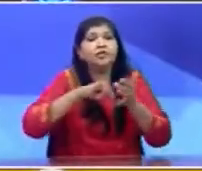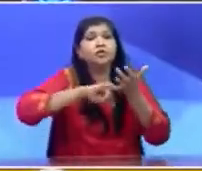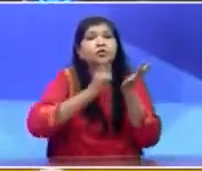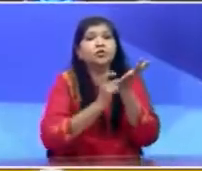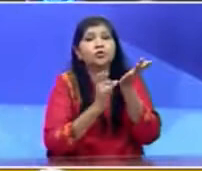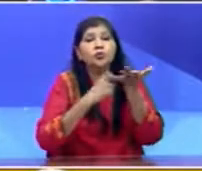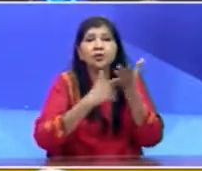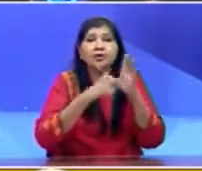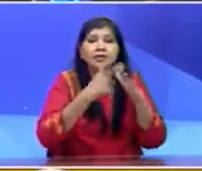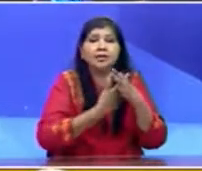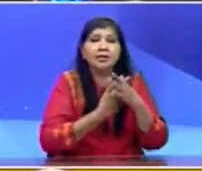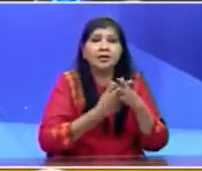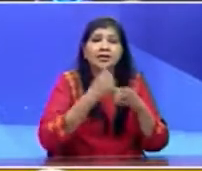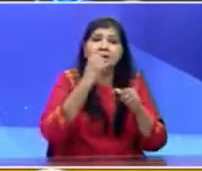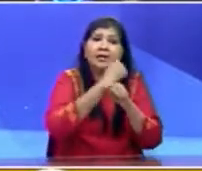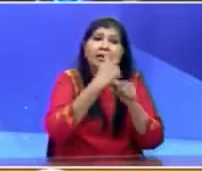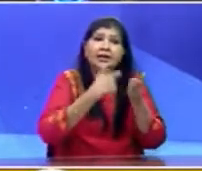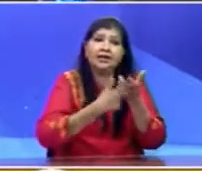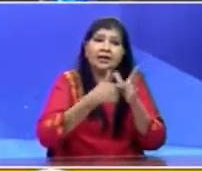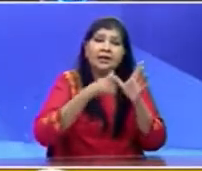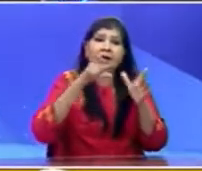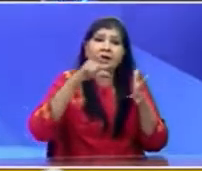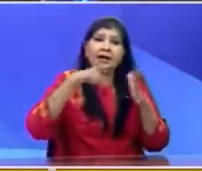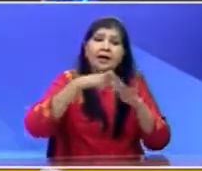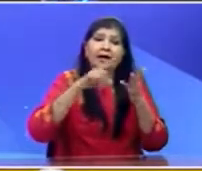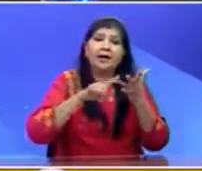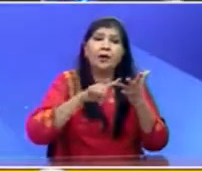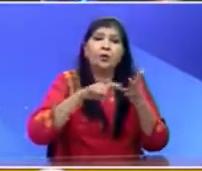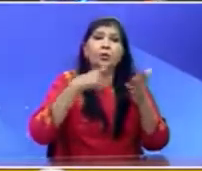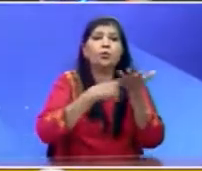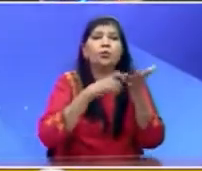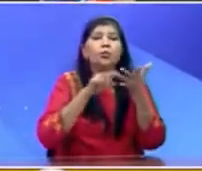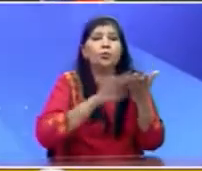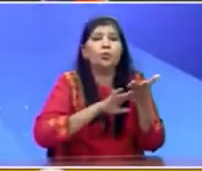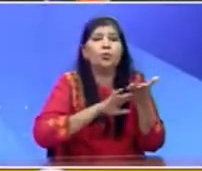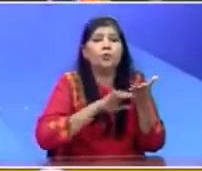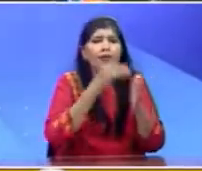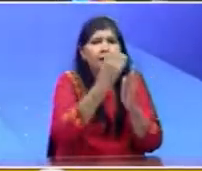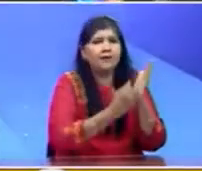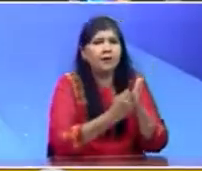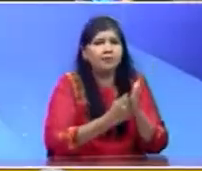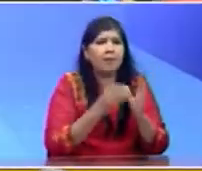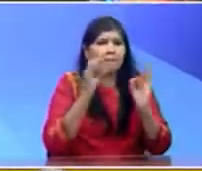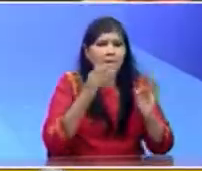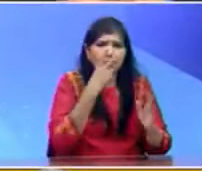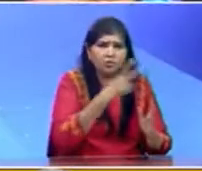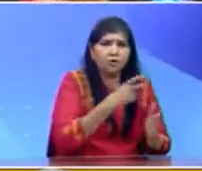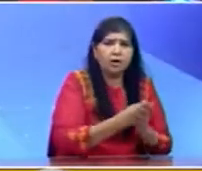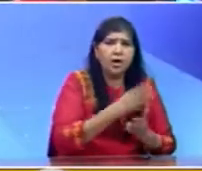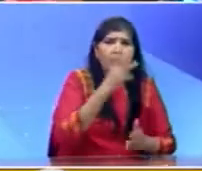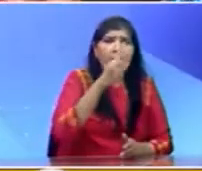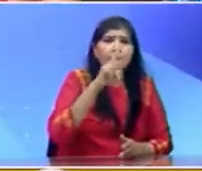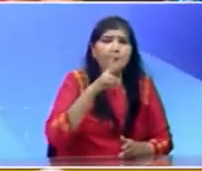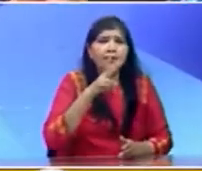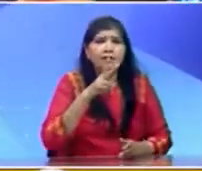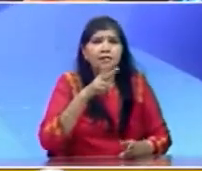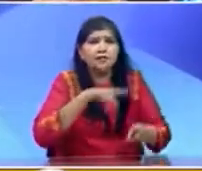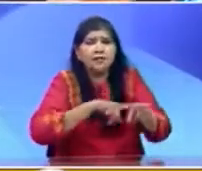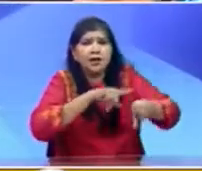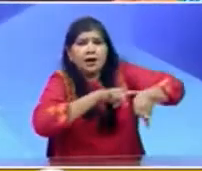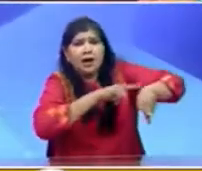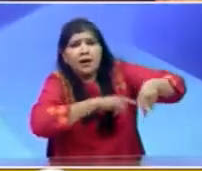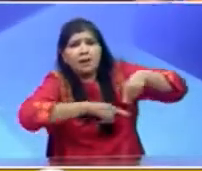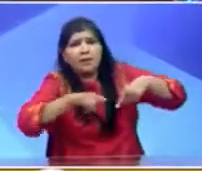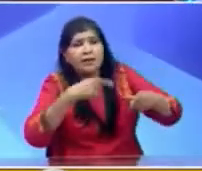तो ग्रेको रोमन इवेंट में कमाल ही कर दिया। उन्होंने 32 साल के लंबे अंतराल के बाद